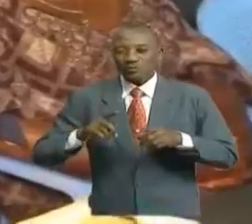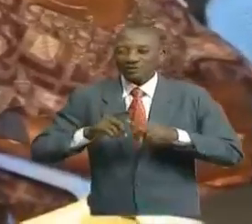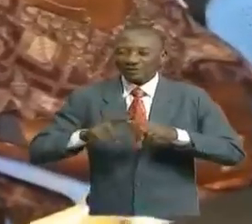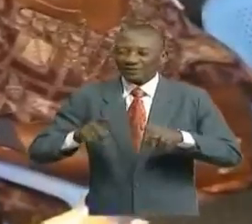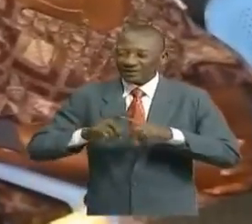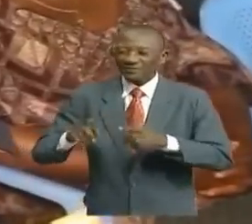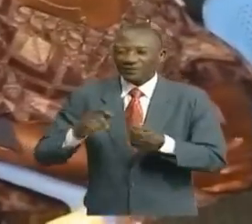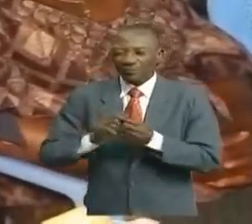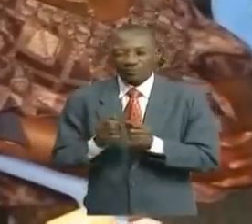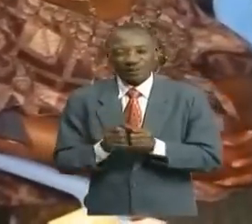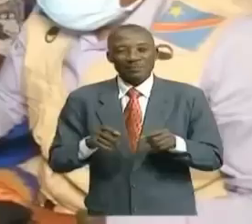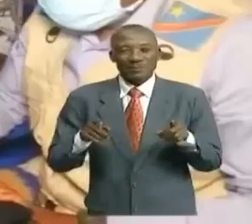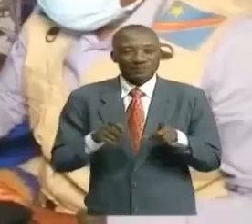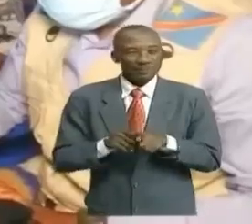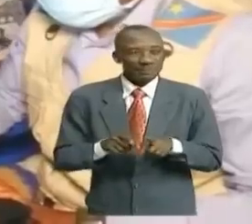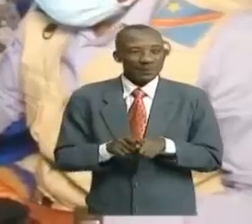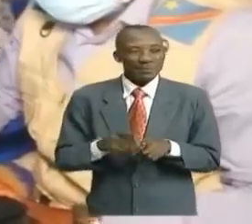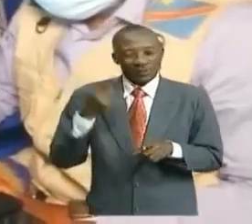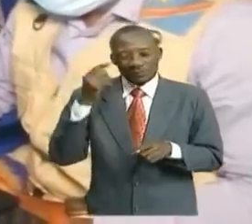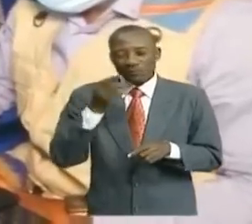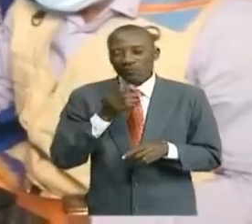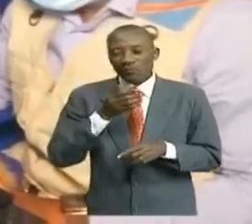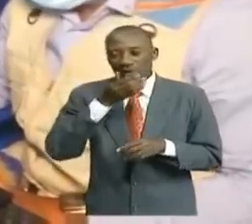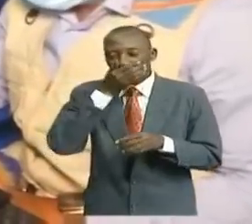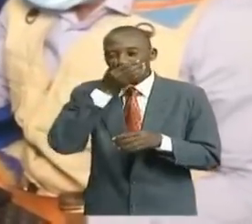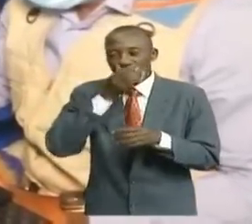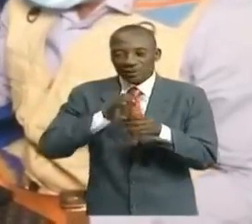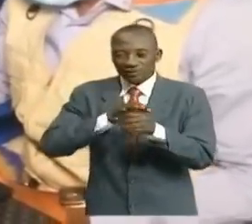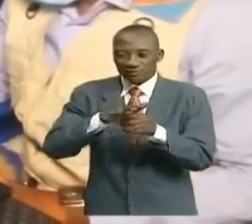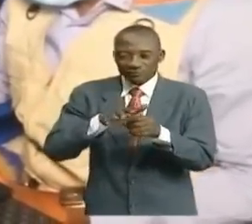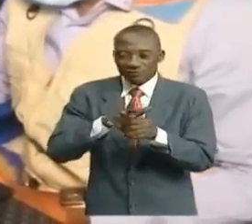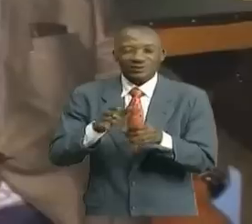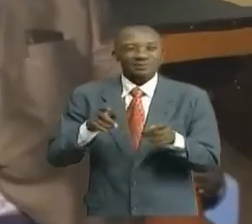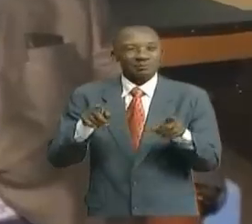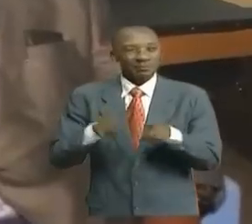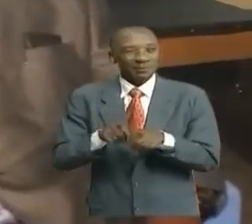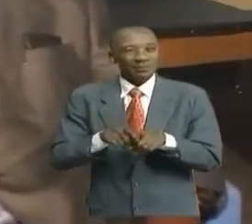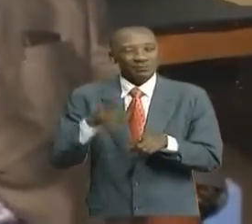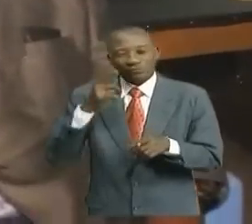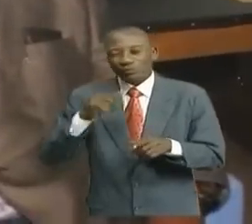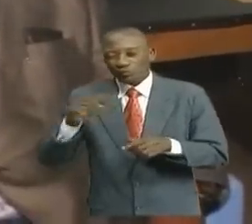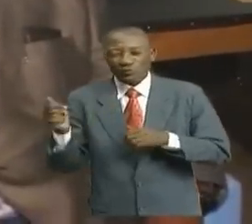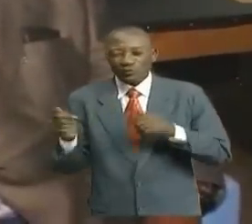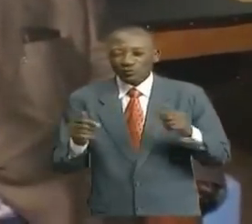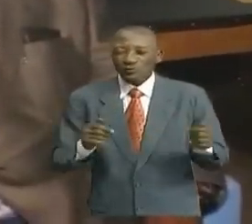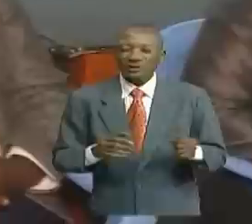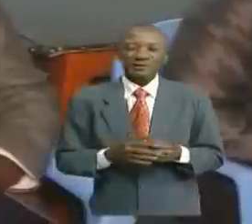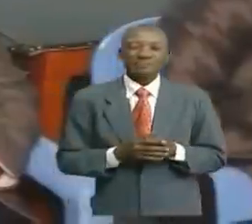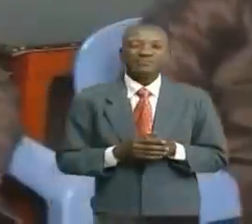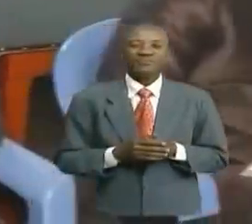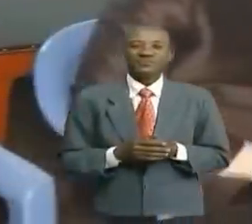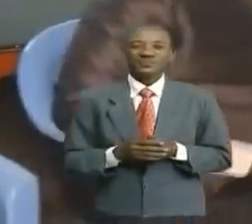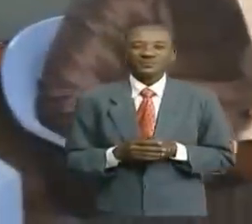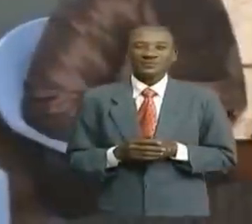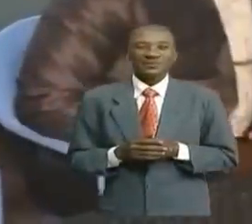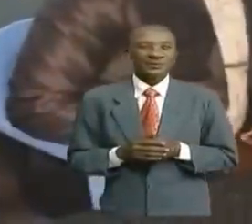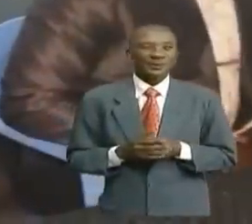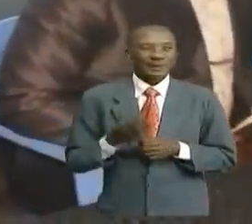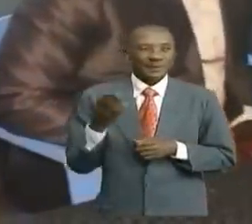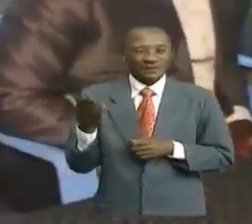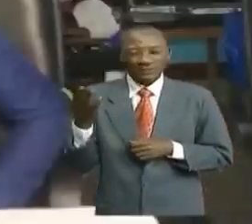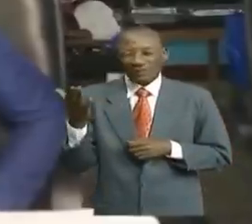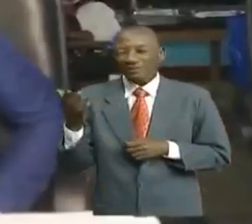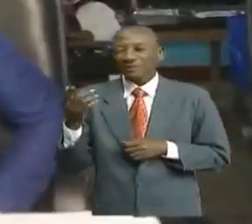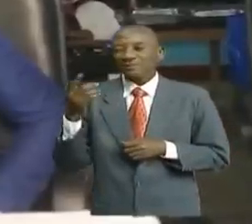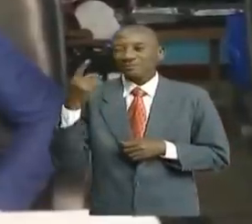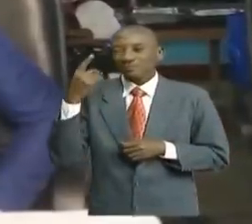2022. Au nom de son Excellence, Madame le gouverneur en mission, je tiens personnellement à remercier tous